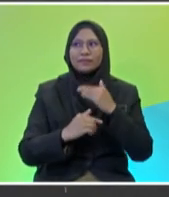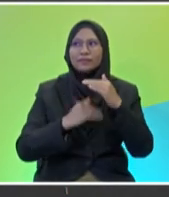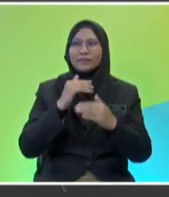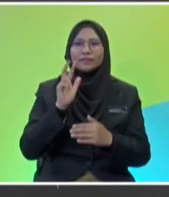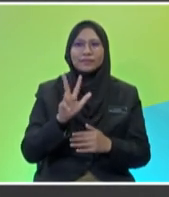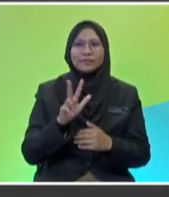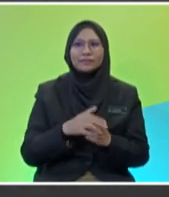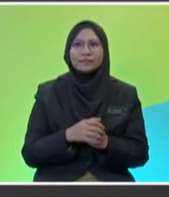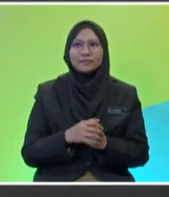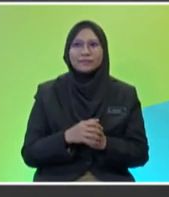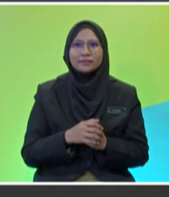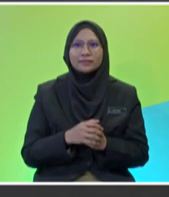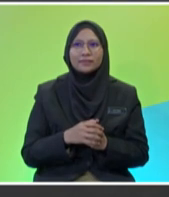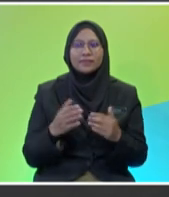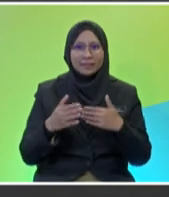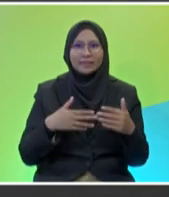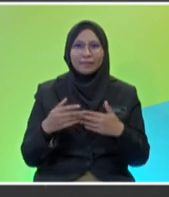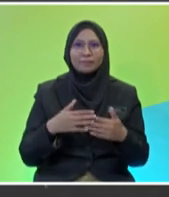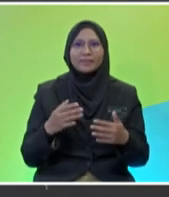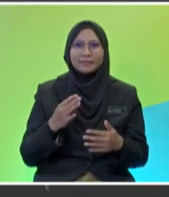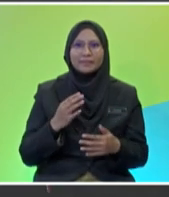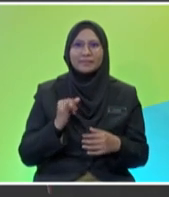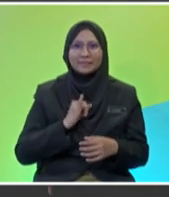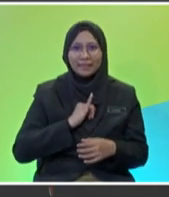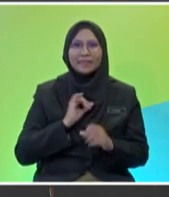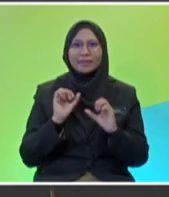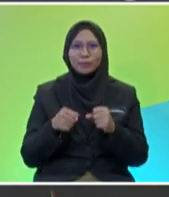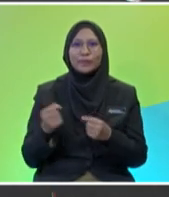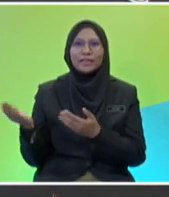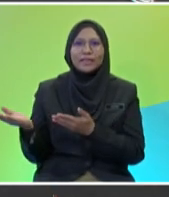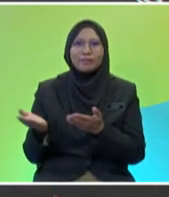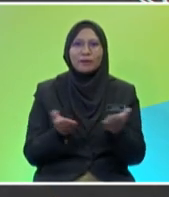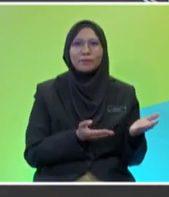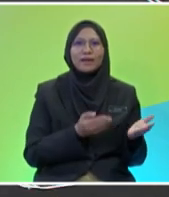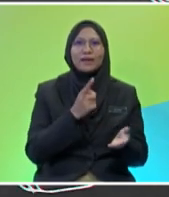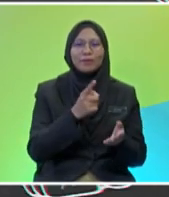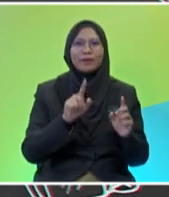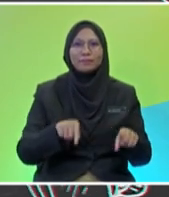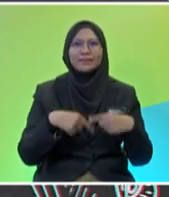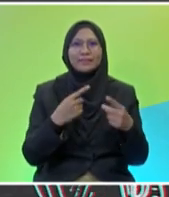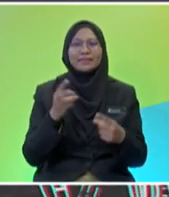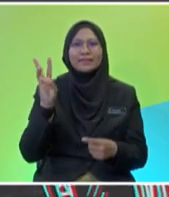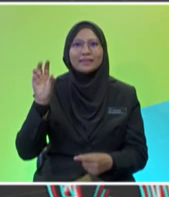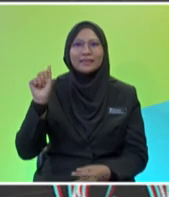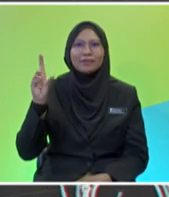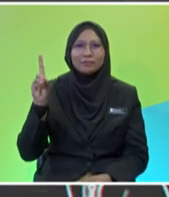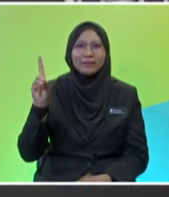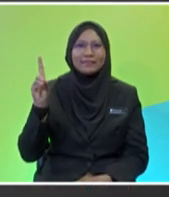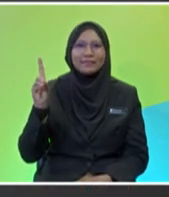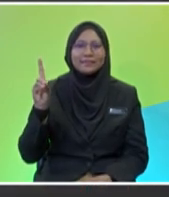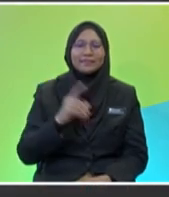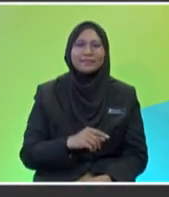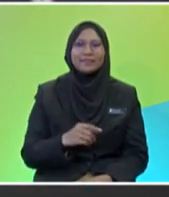tape Adek Biasanya bawa adik ke white Kenangan 3 tolong ikut saya